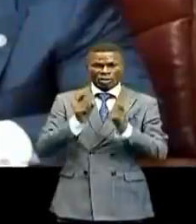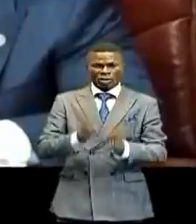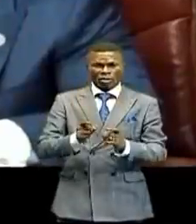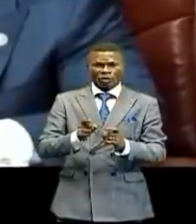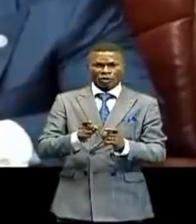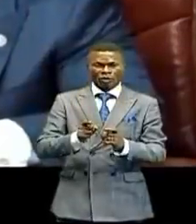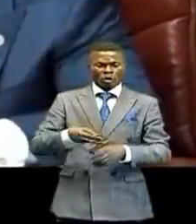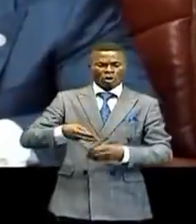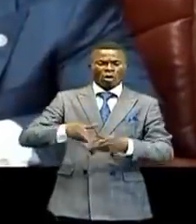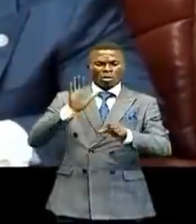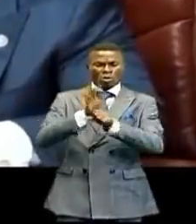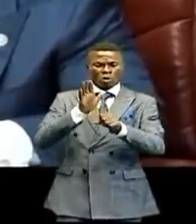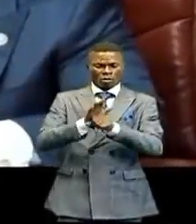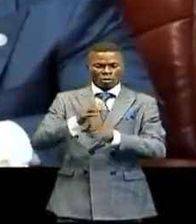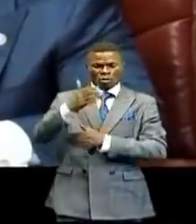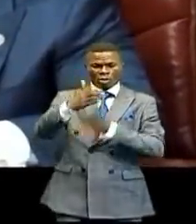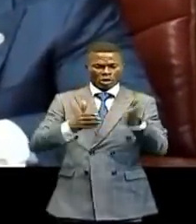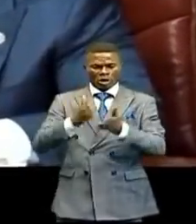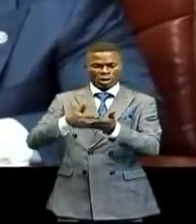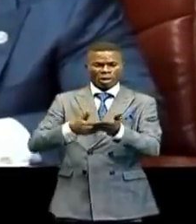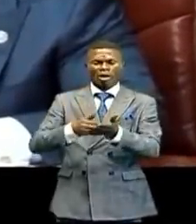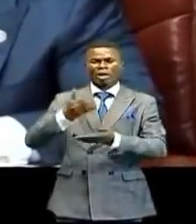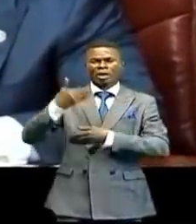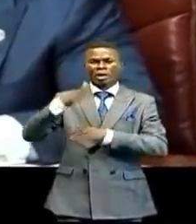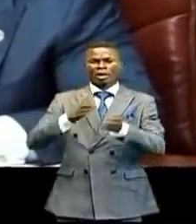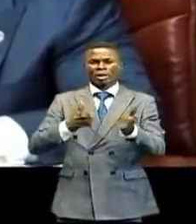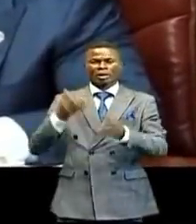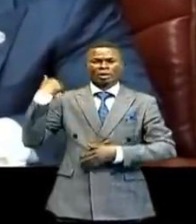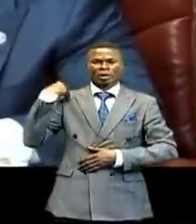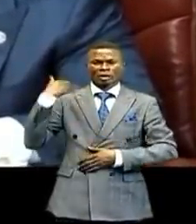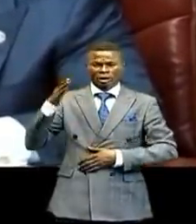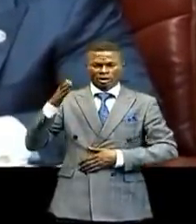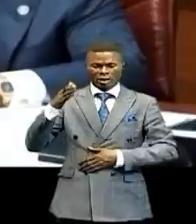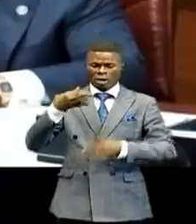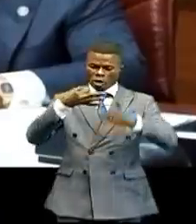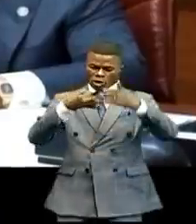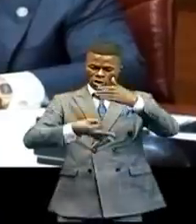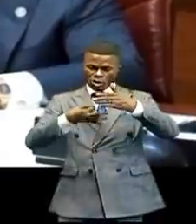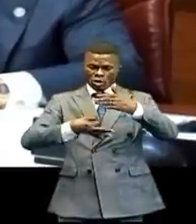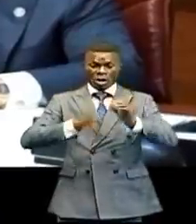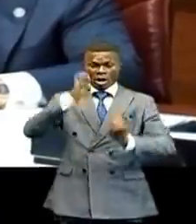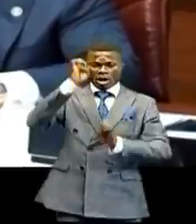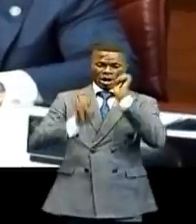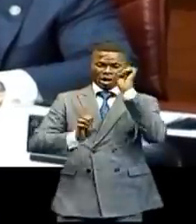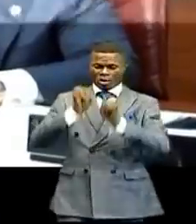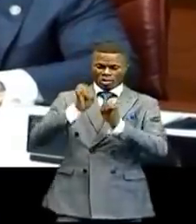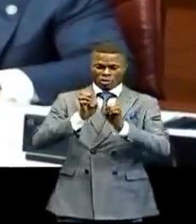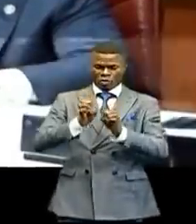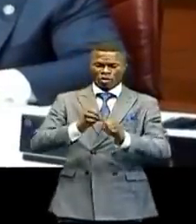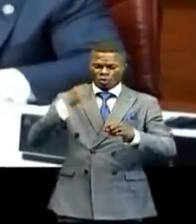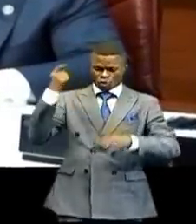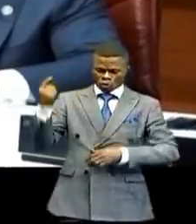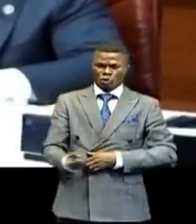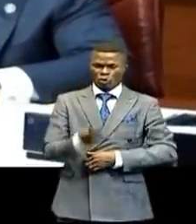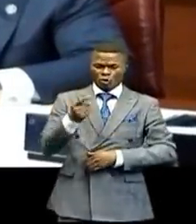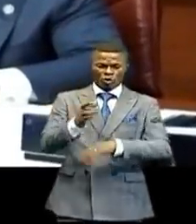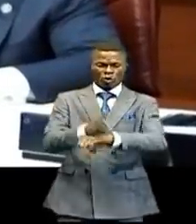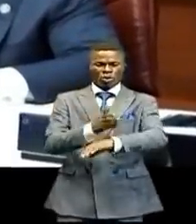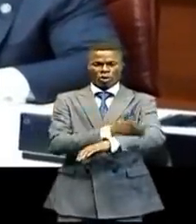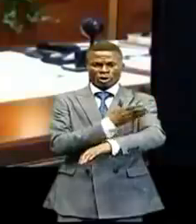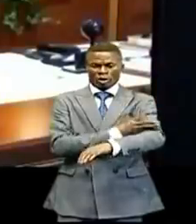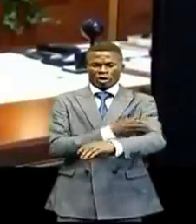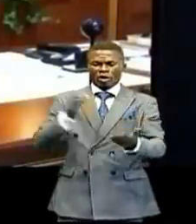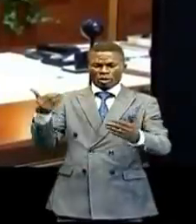la hauteur de recettes qu'en tire le trésor public. 8. D'évaluer la régularité du processus